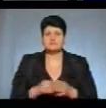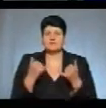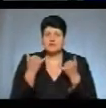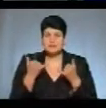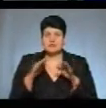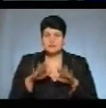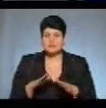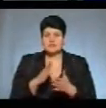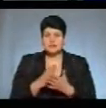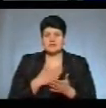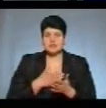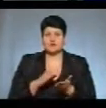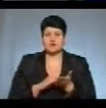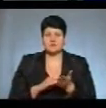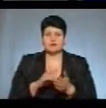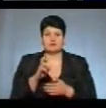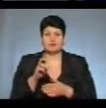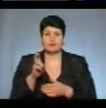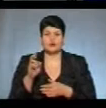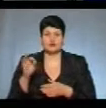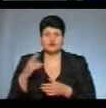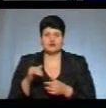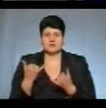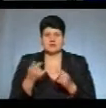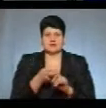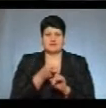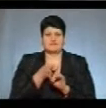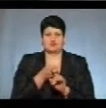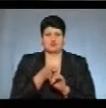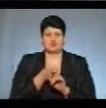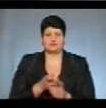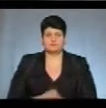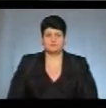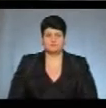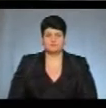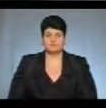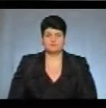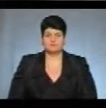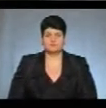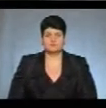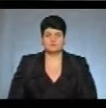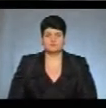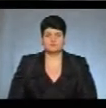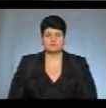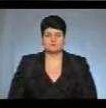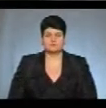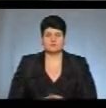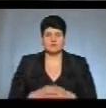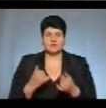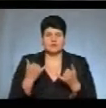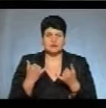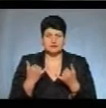місці події перебуває наш кореспондент Богдан Буденчук, який із нами на зв'язку. Ми знаходимося в арт-галереї «Бункермус», де